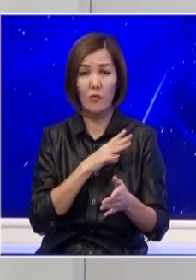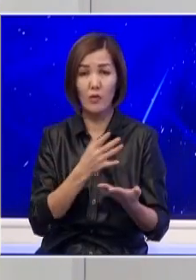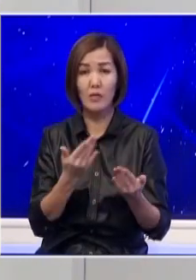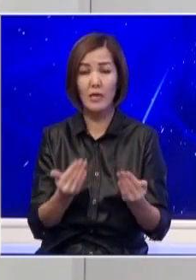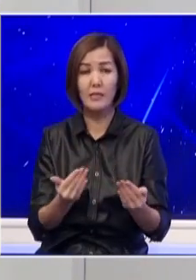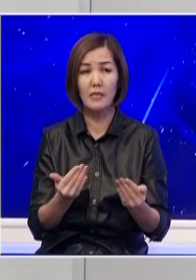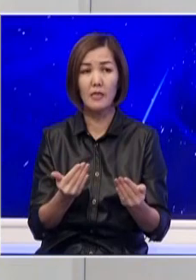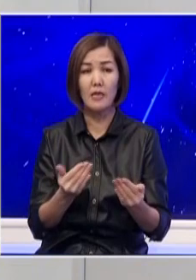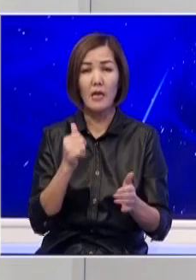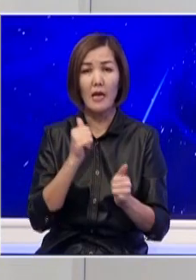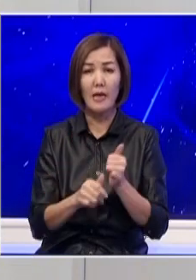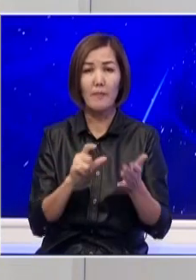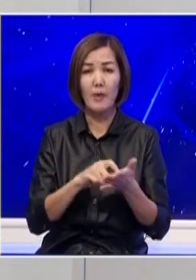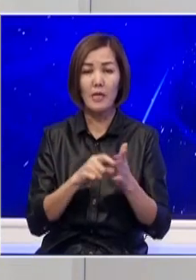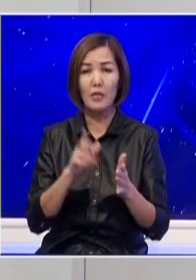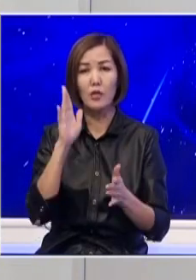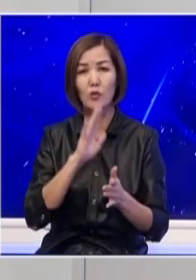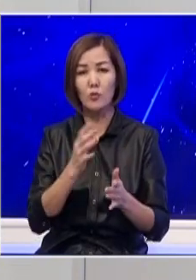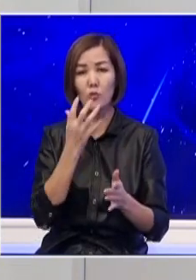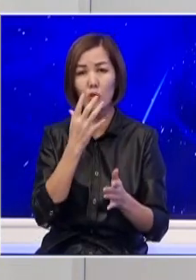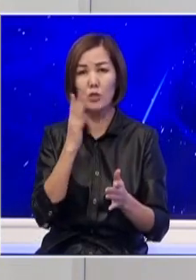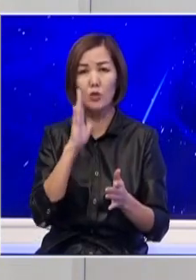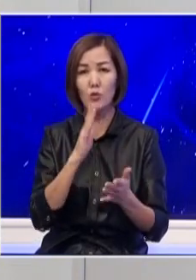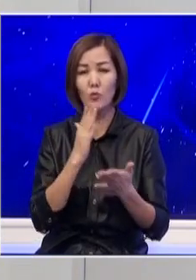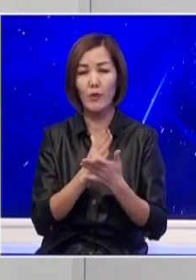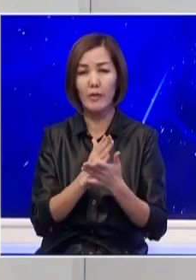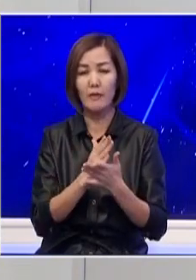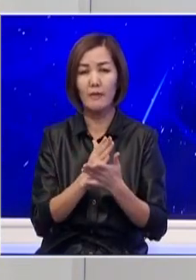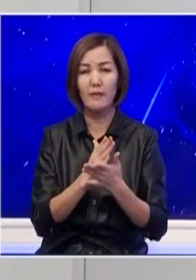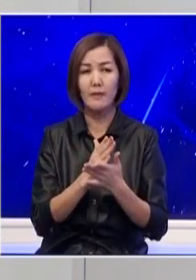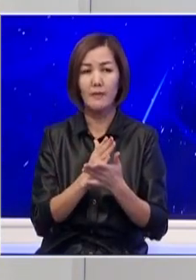әр палатада су, ыстық су, суық су мен мысалға